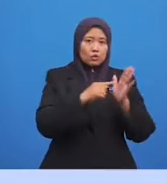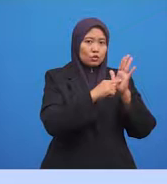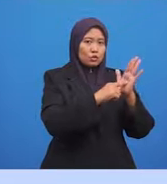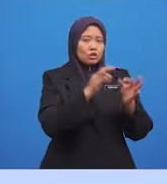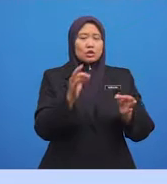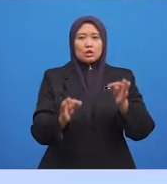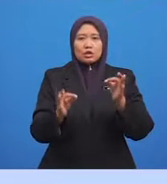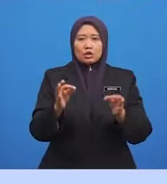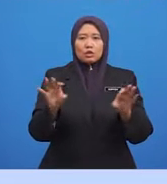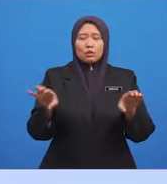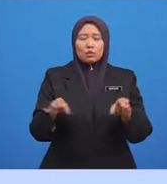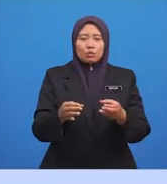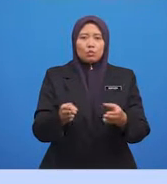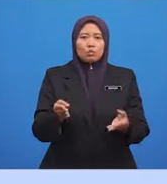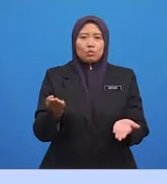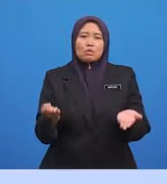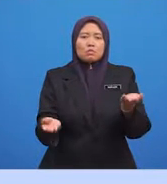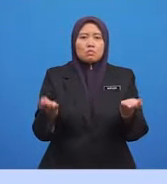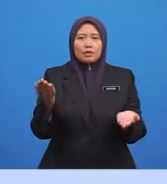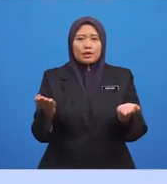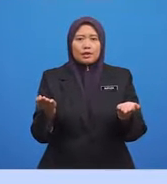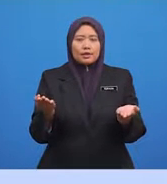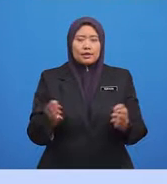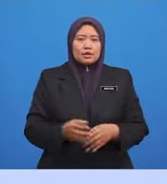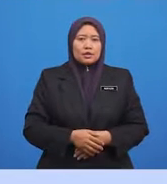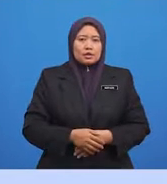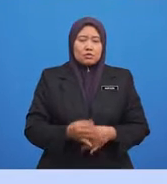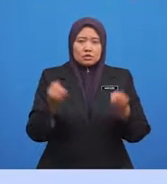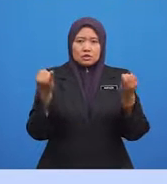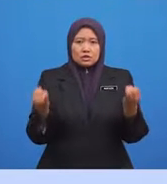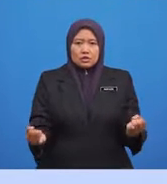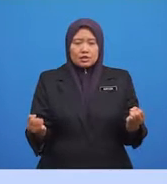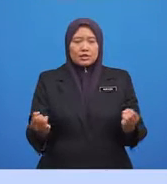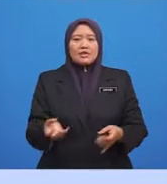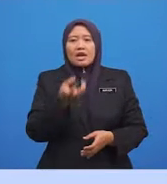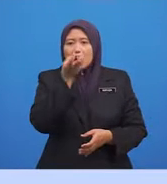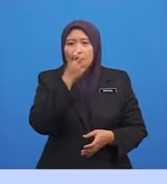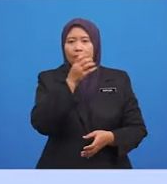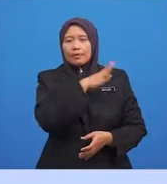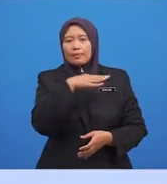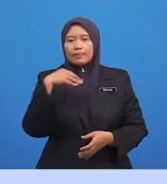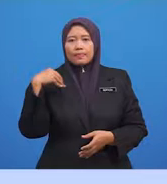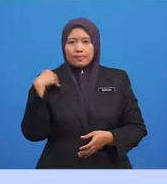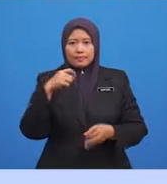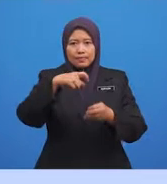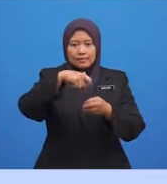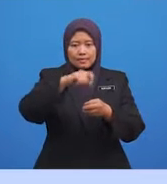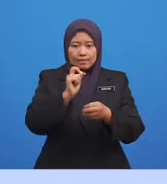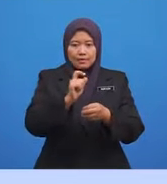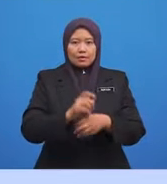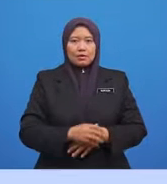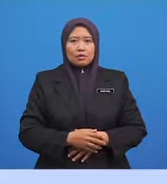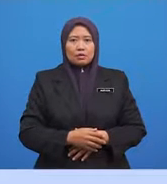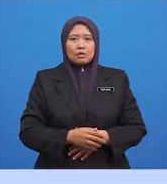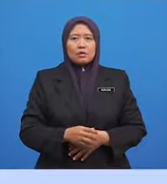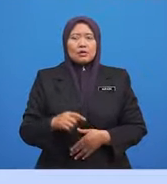kita membuat perbandingan jisim apple dengan sardin di dalam tin, kita perlu meletakkan